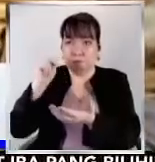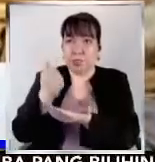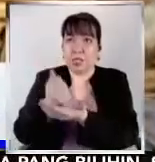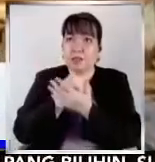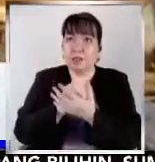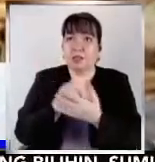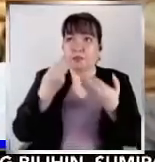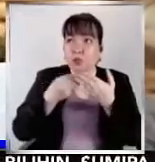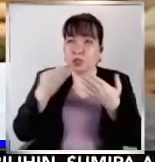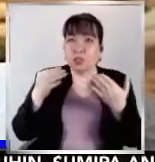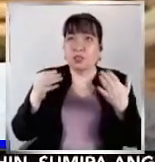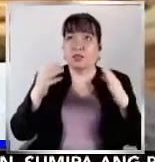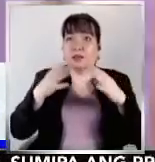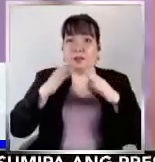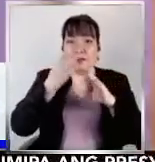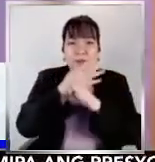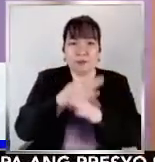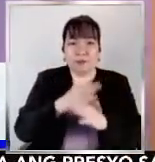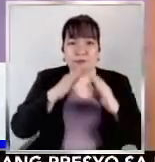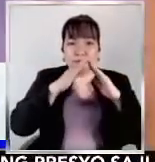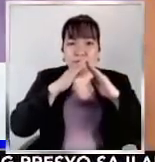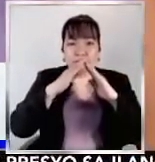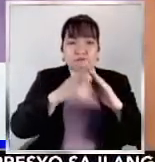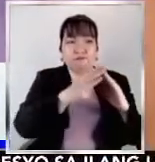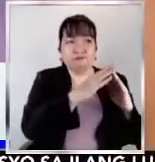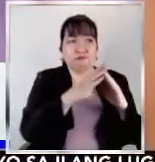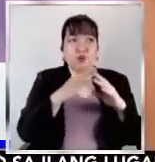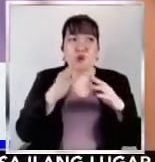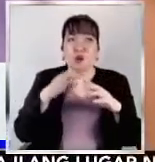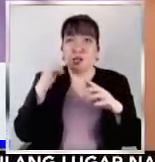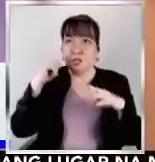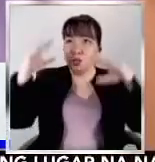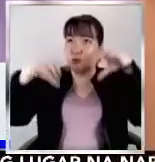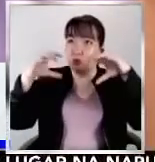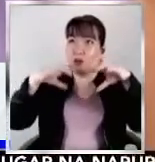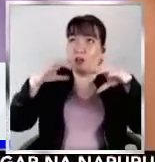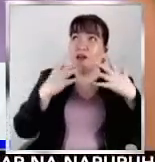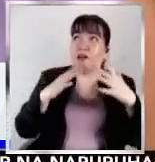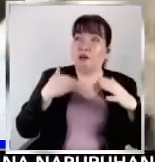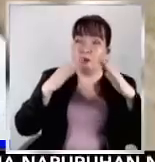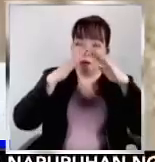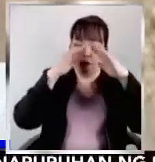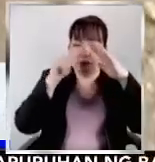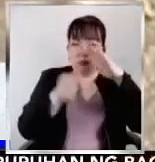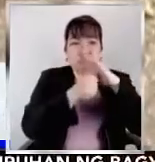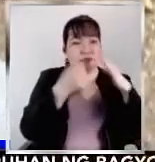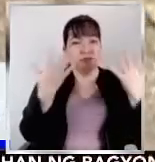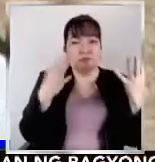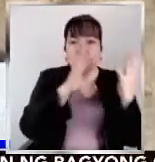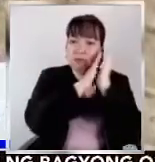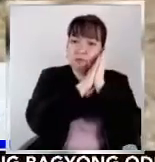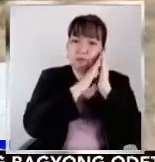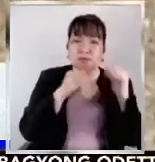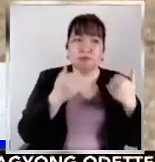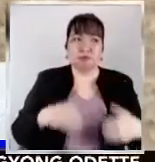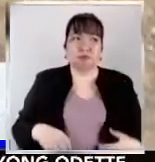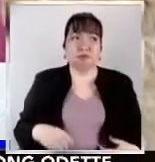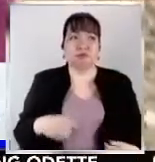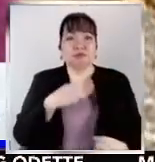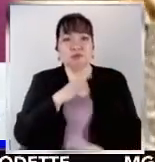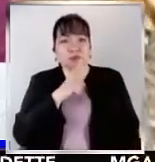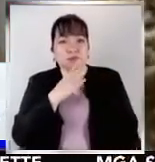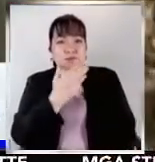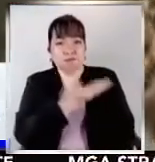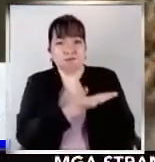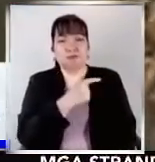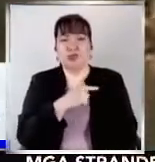ng pambahay kasi hirap, baka tag-ulan na naman, balik ulan, wala kami matulugan ulit. Pagpapasko pa naman, wala na kaming